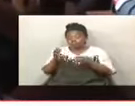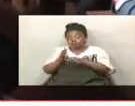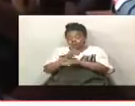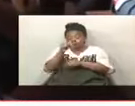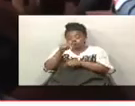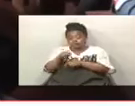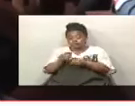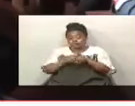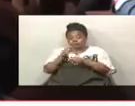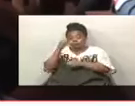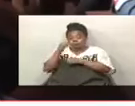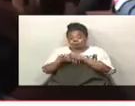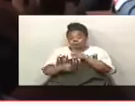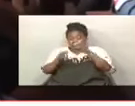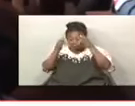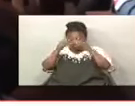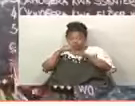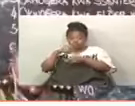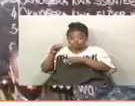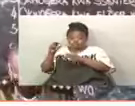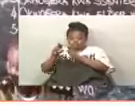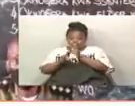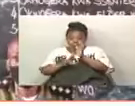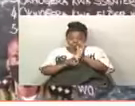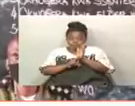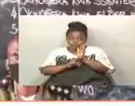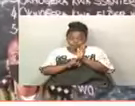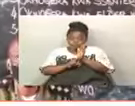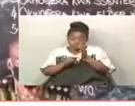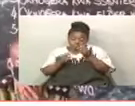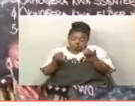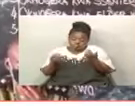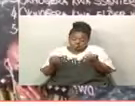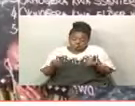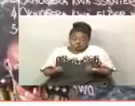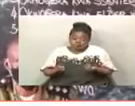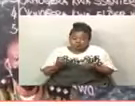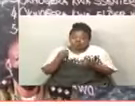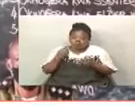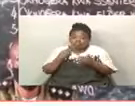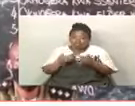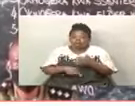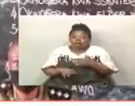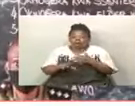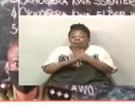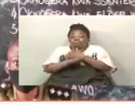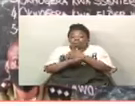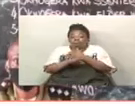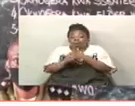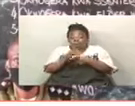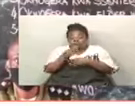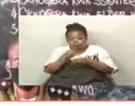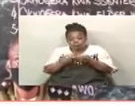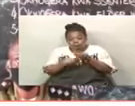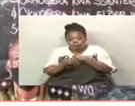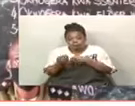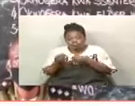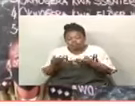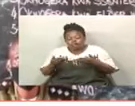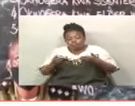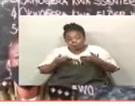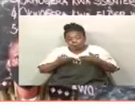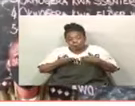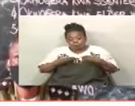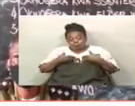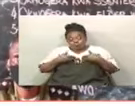gutegunnaggwako we kusalawo beekubira endoolo batuuze baagala okutunda bananyini